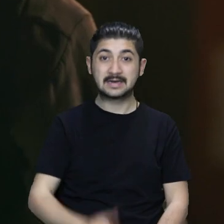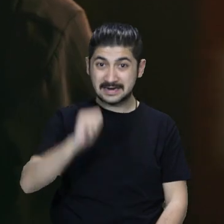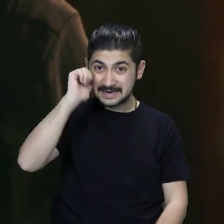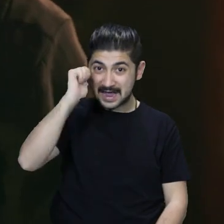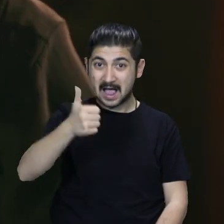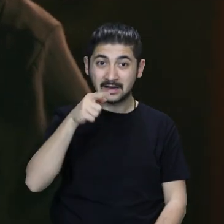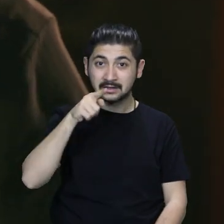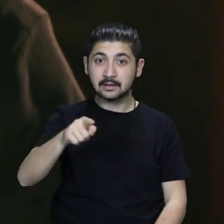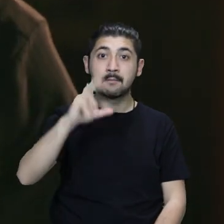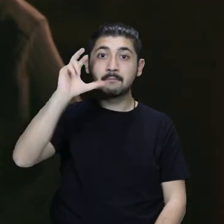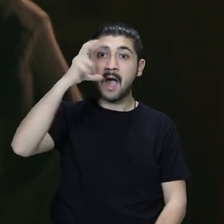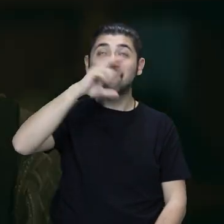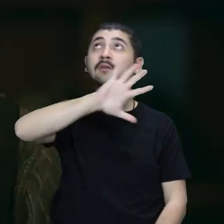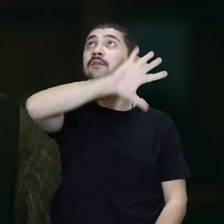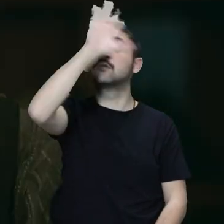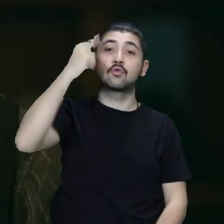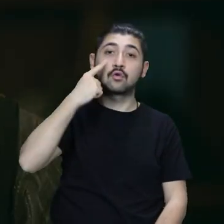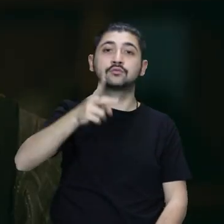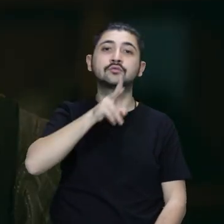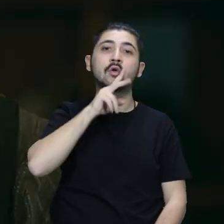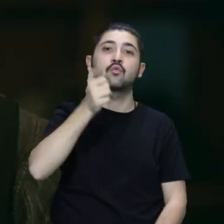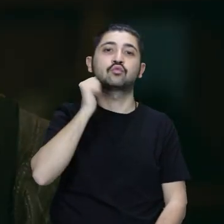Yarın mavi göğü gördüğümüz son gündür.